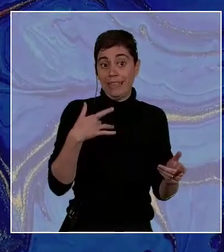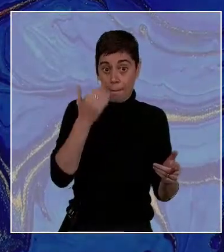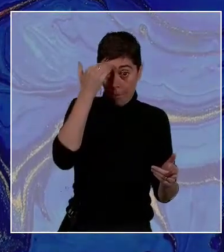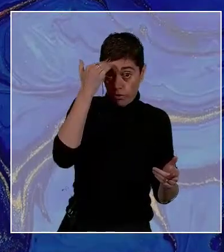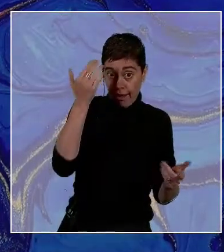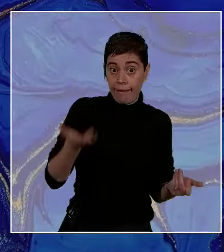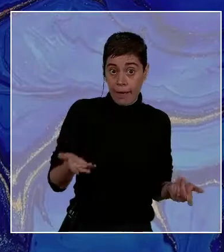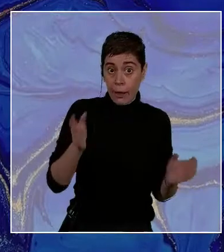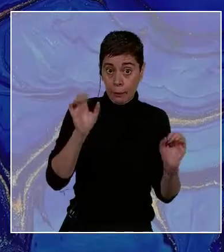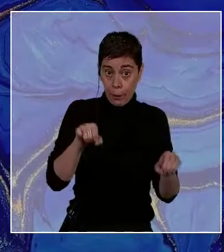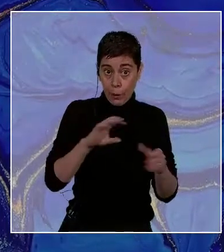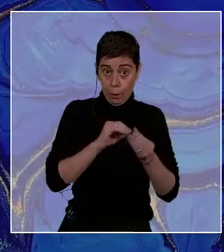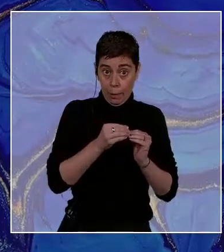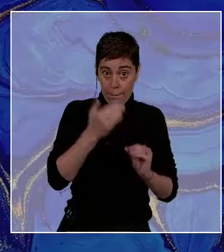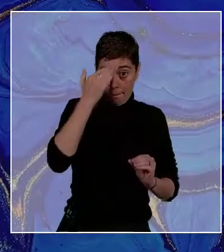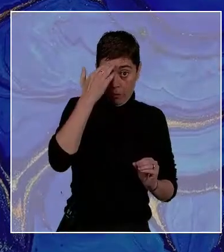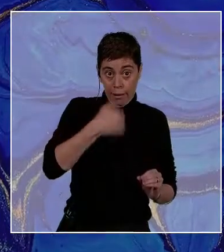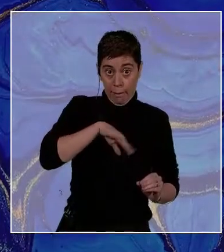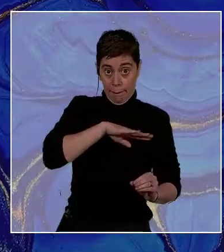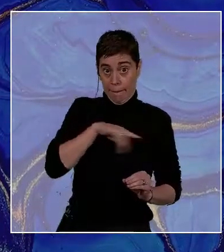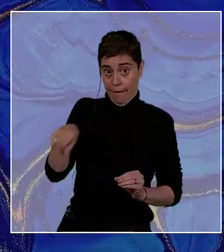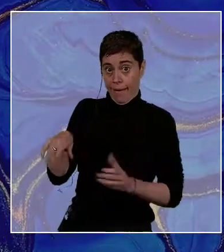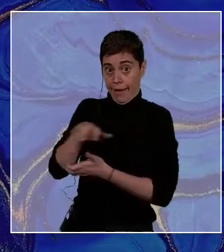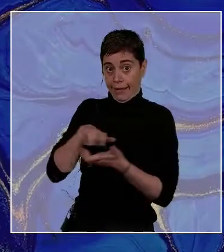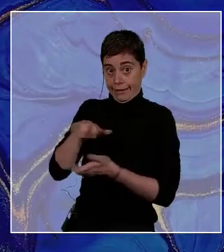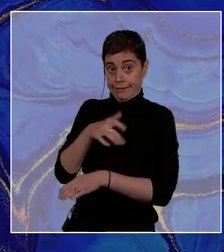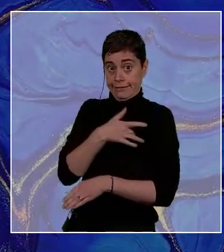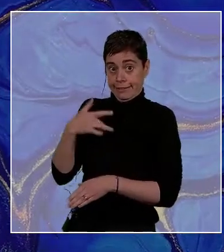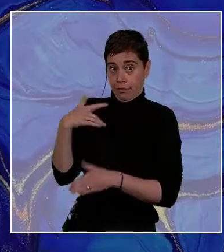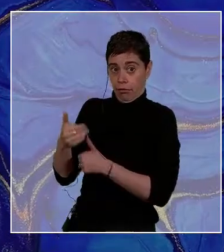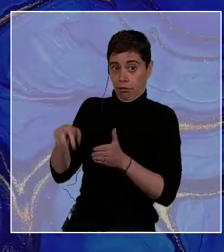mentale qui vient nous frapper de plein de fouet du fait